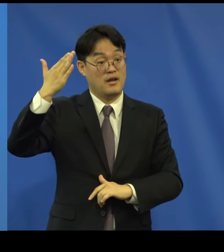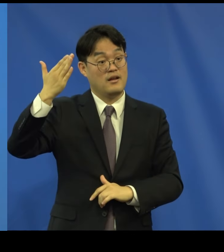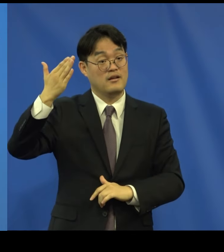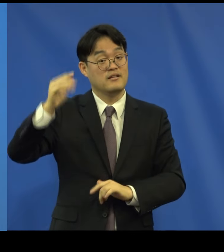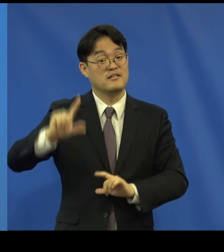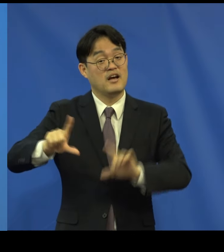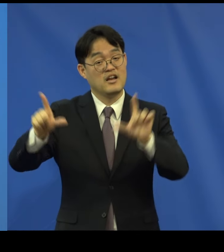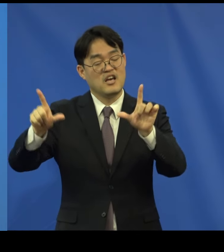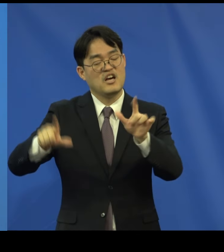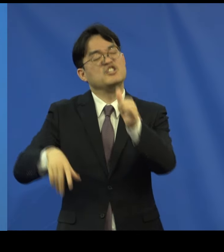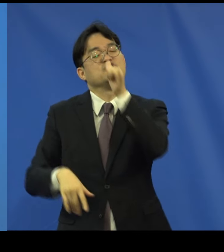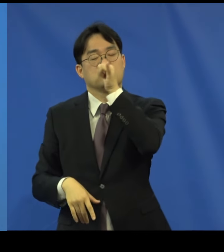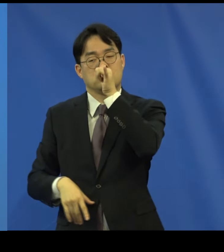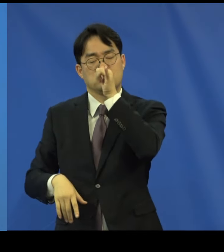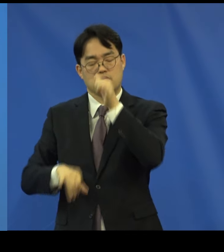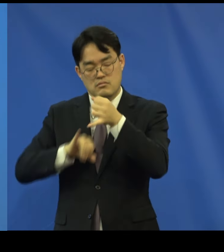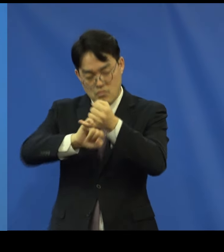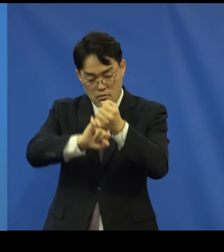more beyond라는 단어를 써요.